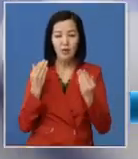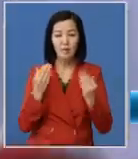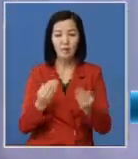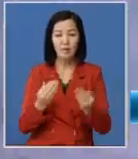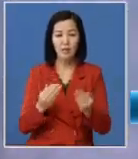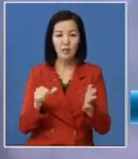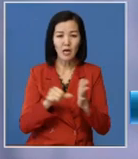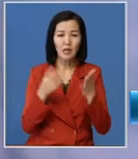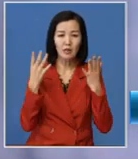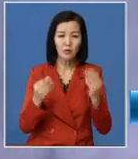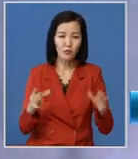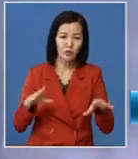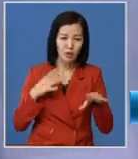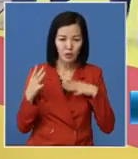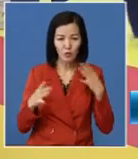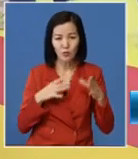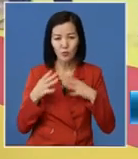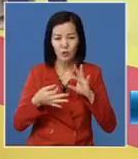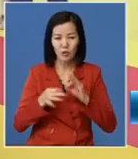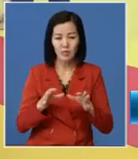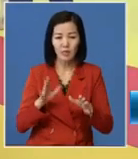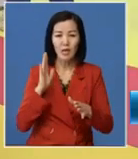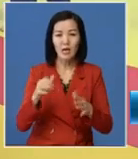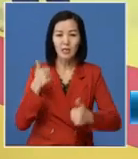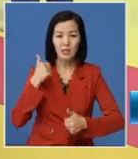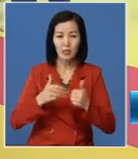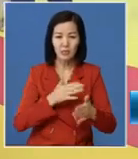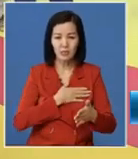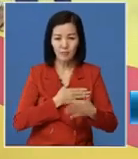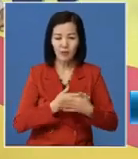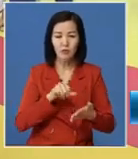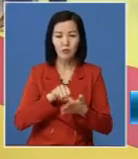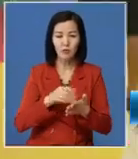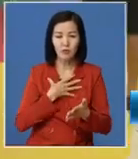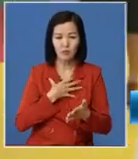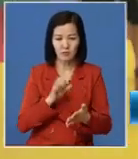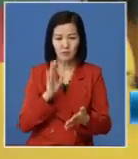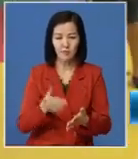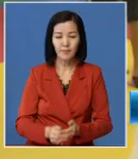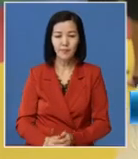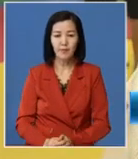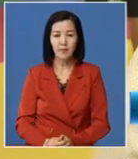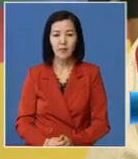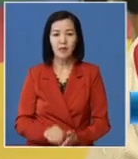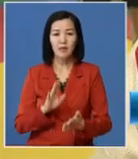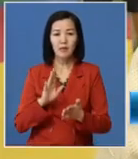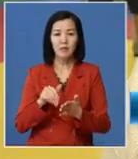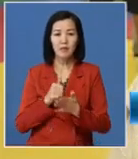6 күнін жаттығу залында өткізіп жүрген спортшы алдағы жарыста бар күшімді саламын деп отыр. Негізгі деген қарсыластарым